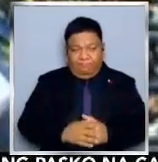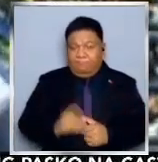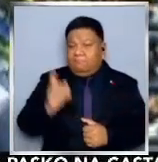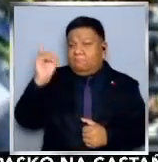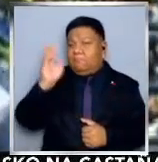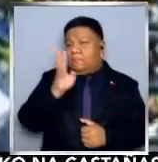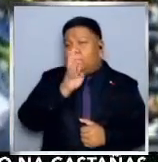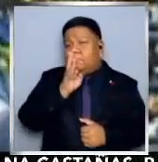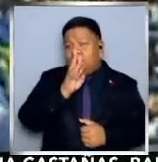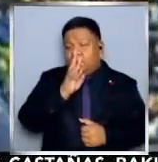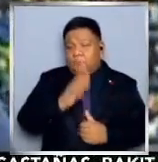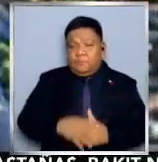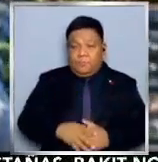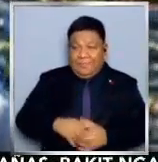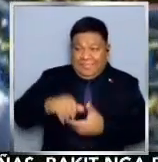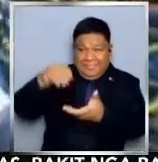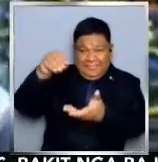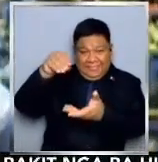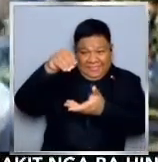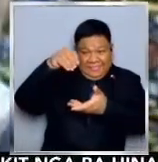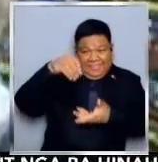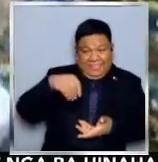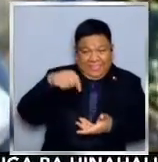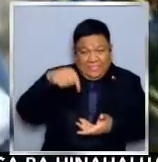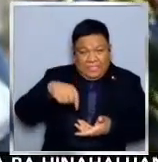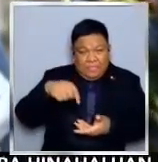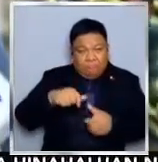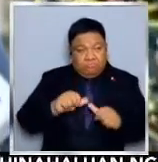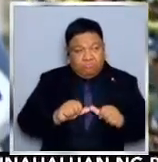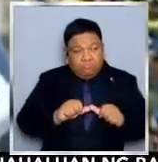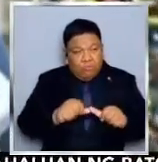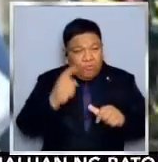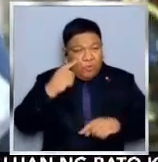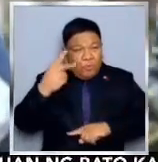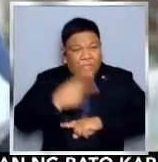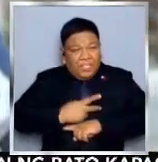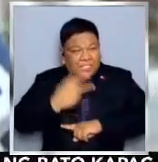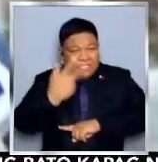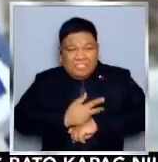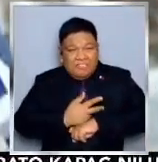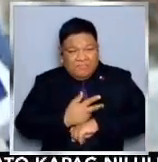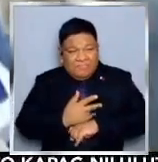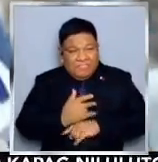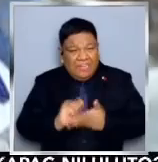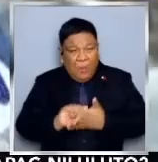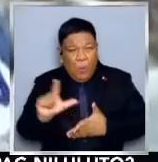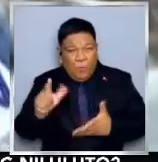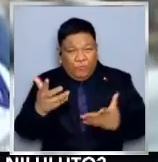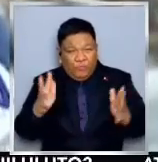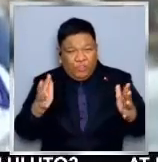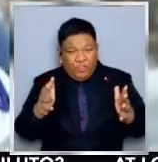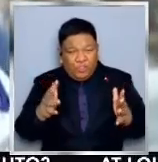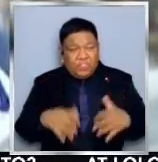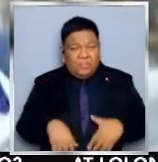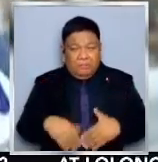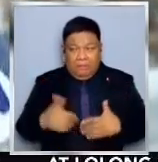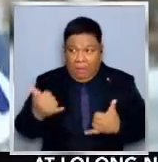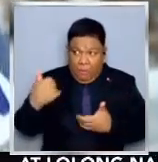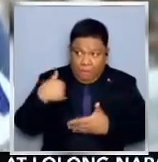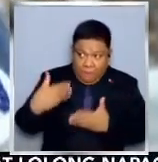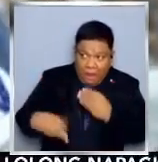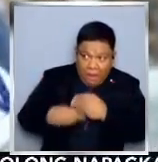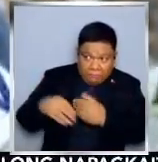relief goods, ito ay magtataga lang ng 2 to 3 days. Tapos ngayon may dagdag, so baka mga 5 days to 6 days